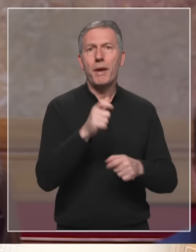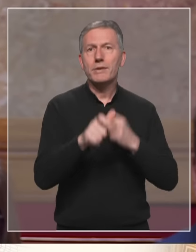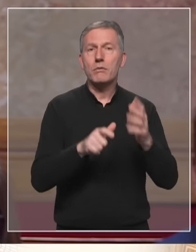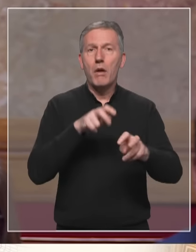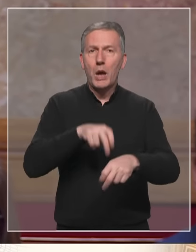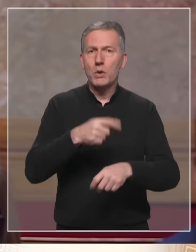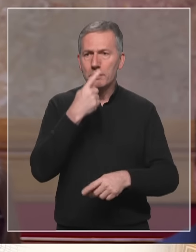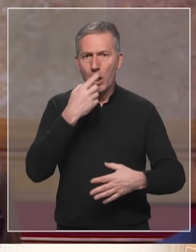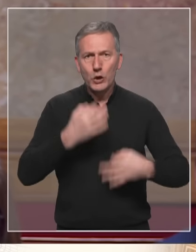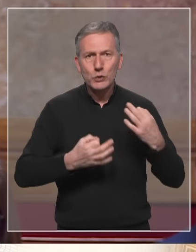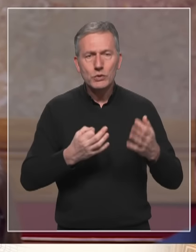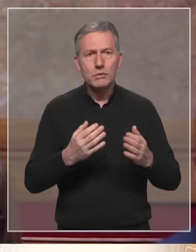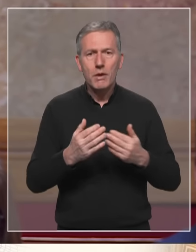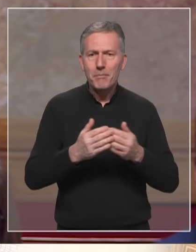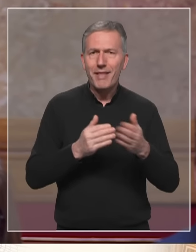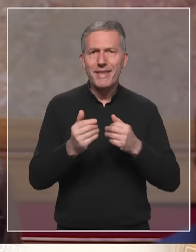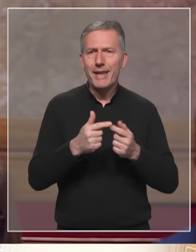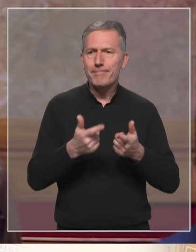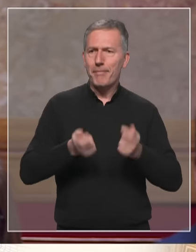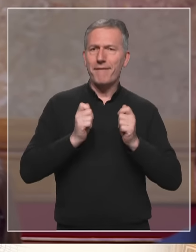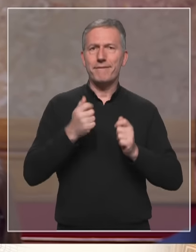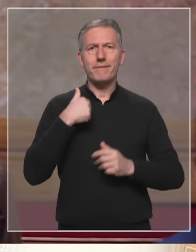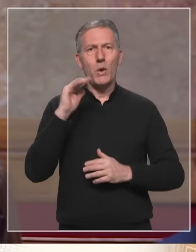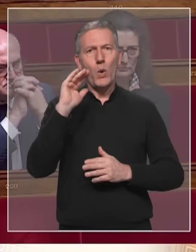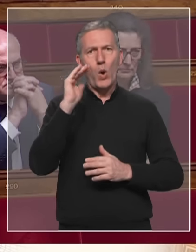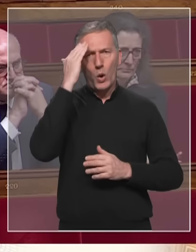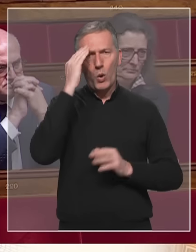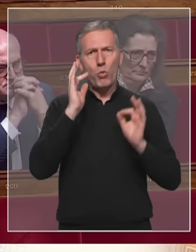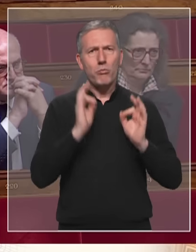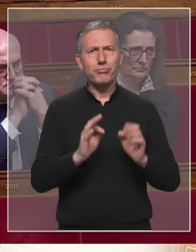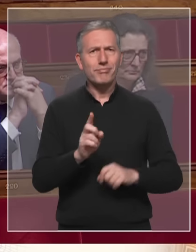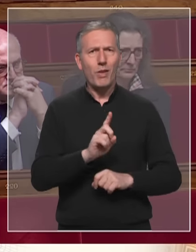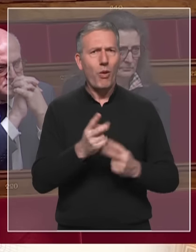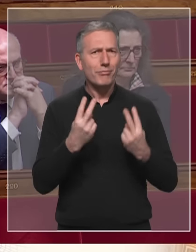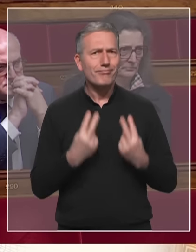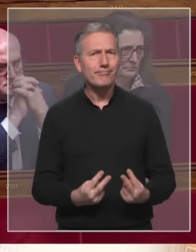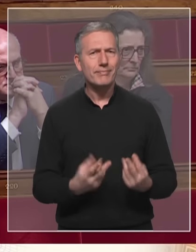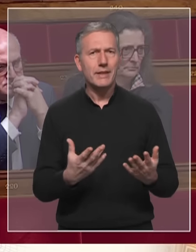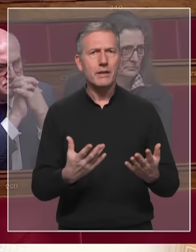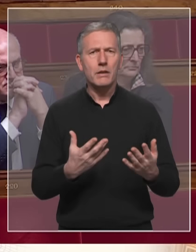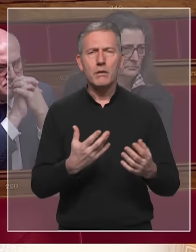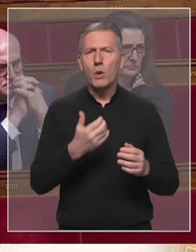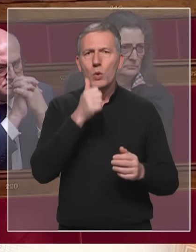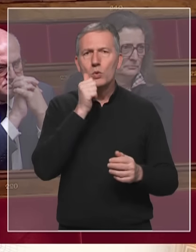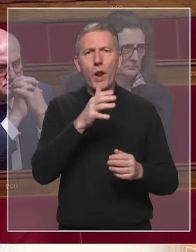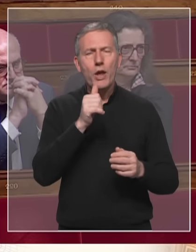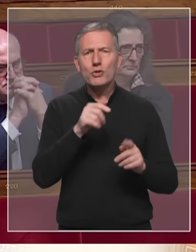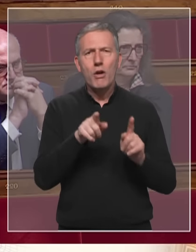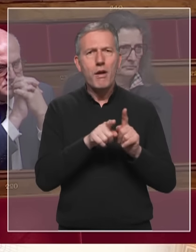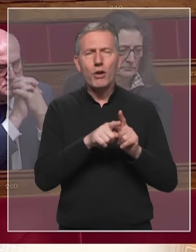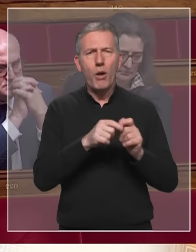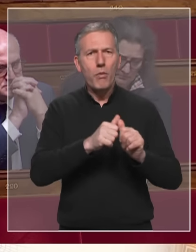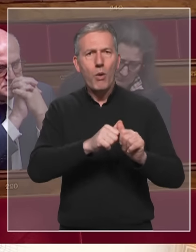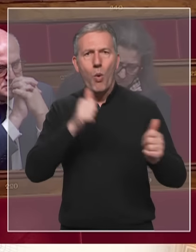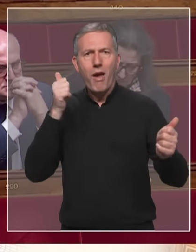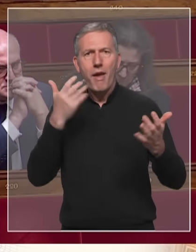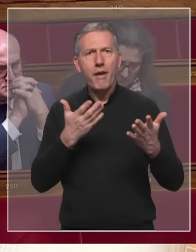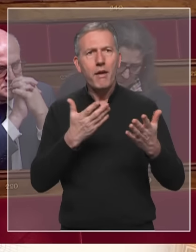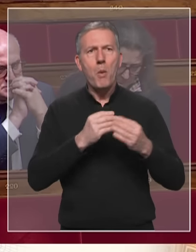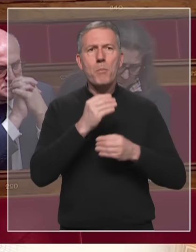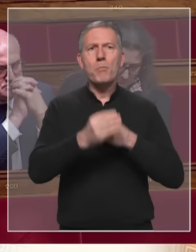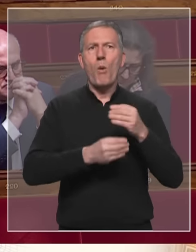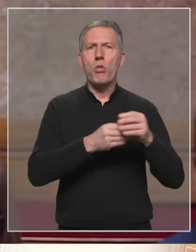leur profession n'est pas réellement reconnue à sa juste valeur. Le fossé se creuse chaque jour un peu plus entre le monde urbain et